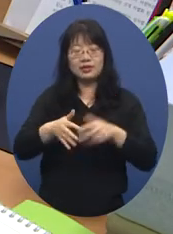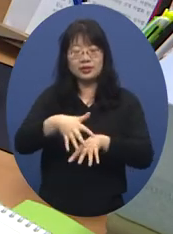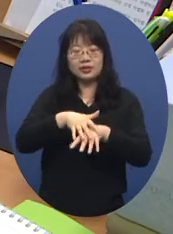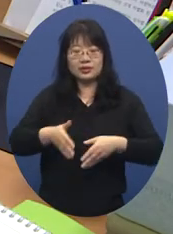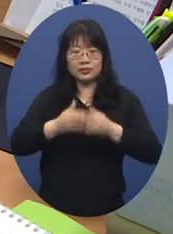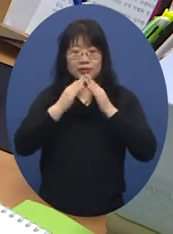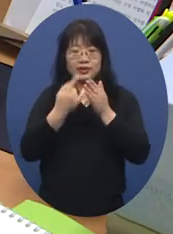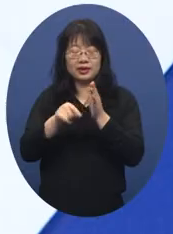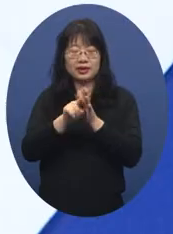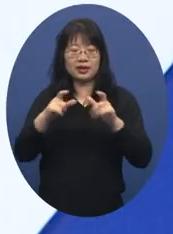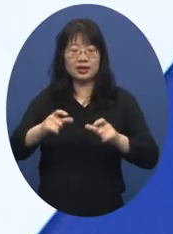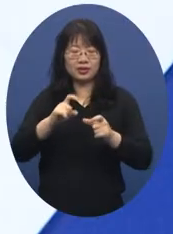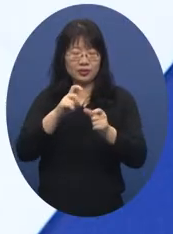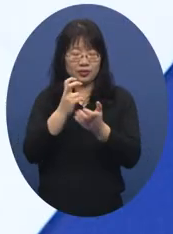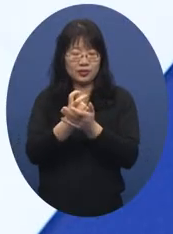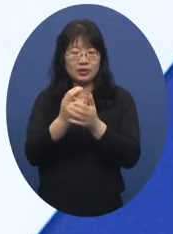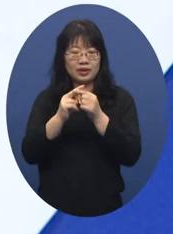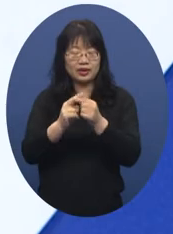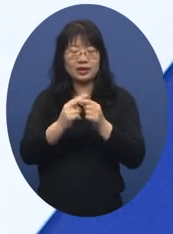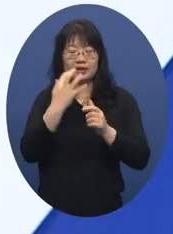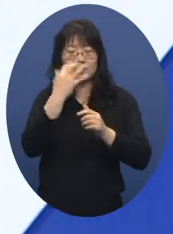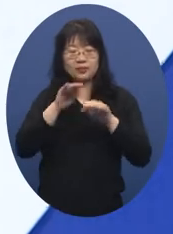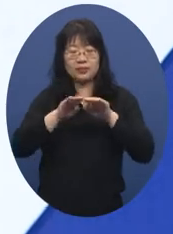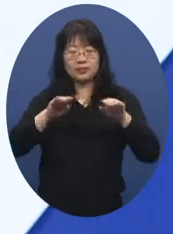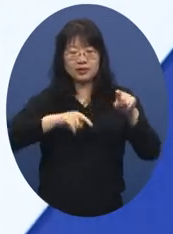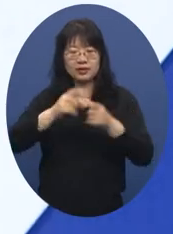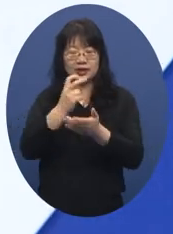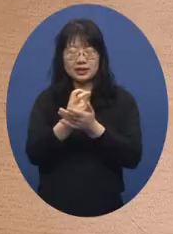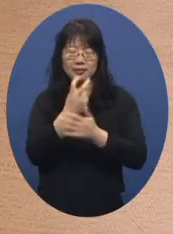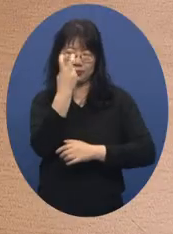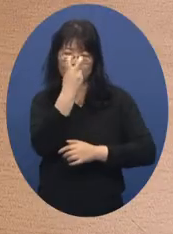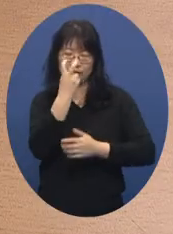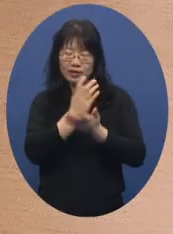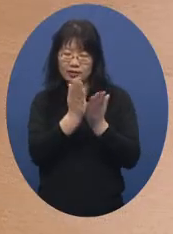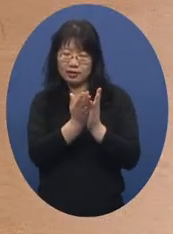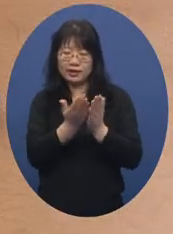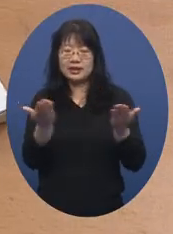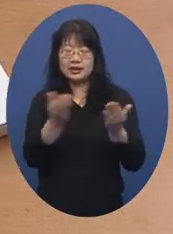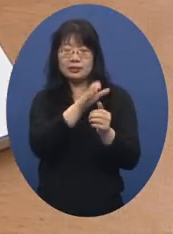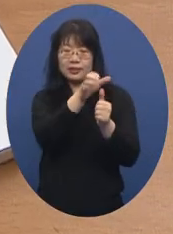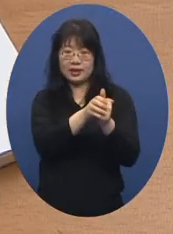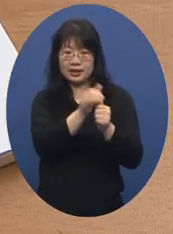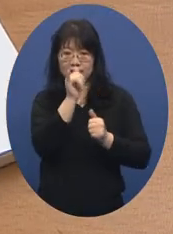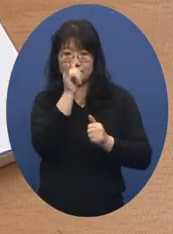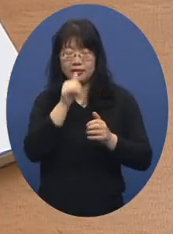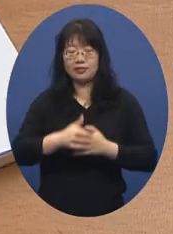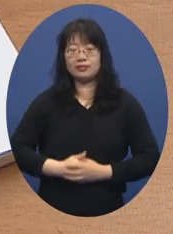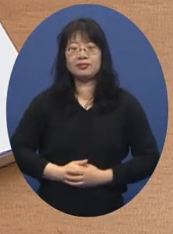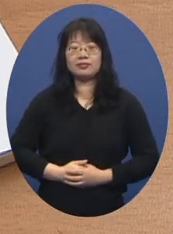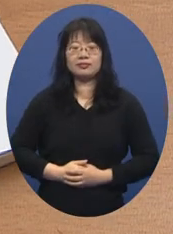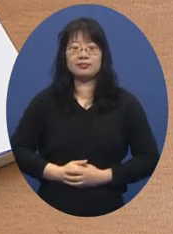조례 개정과 더불어 경기도 성평등 정책의 대한 모니터링 등의 업무를 많습니다